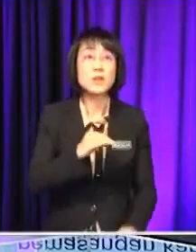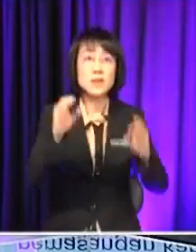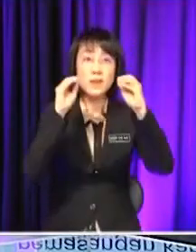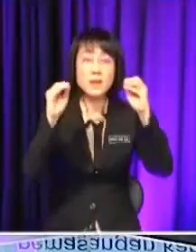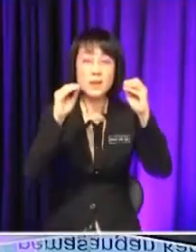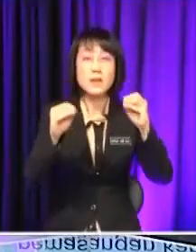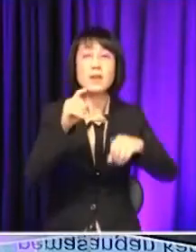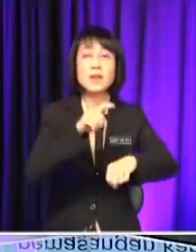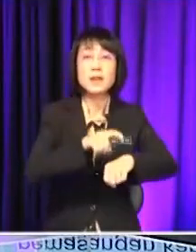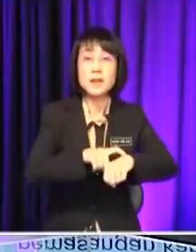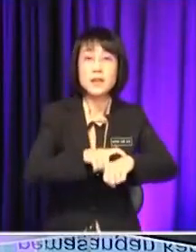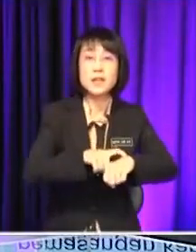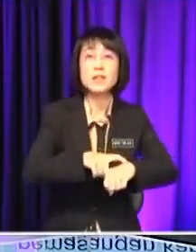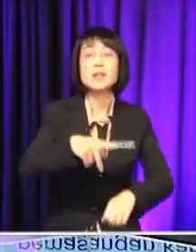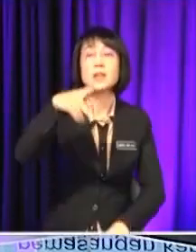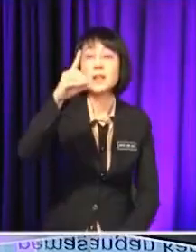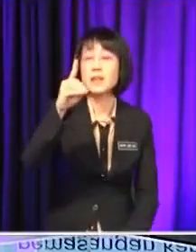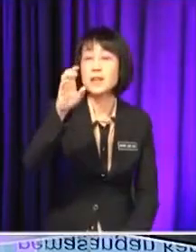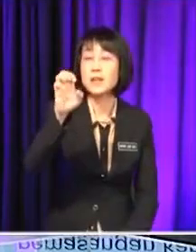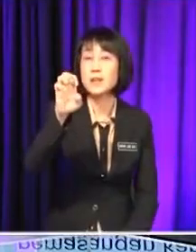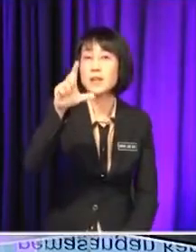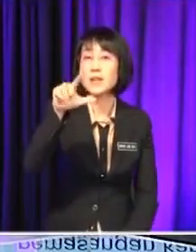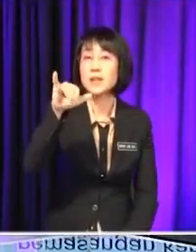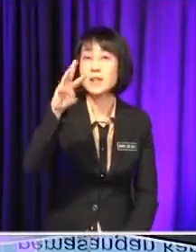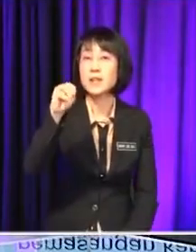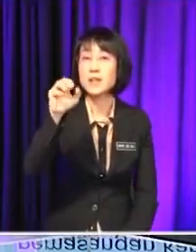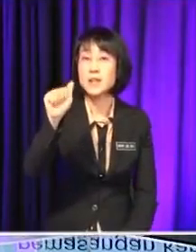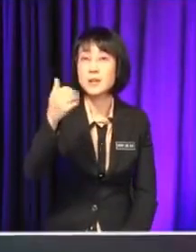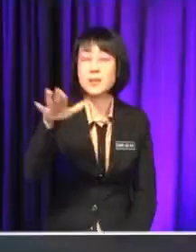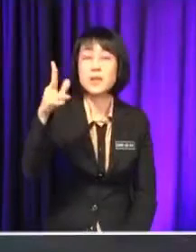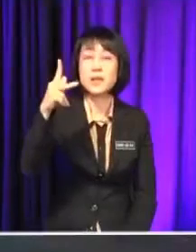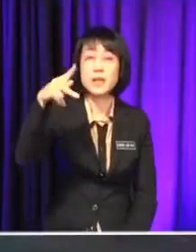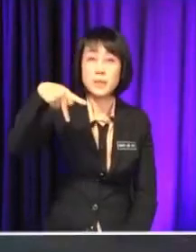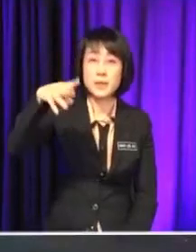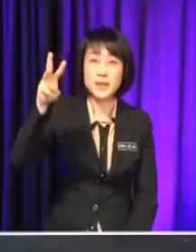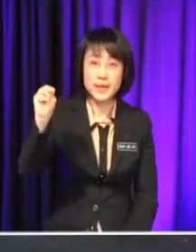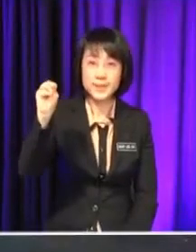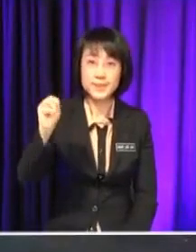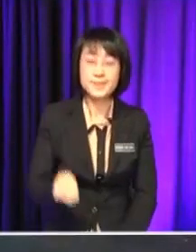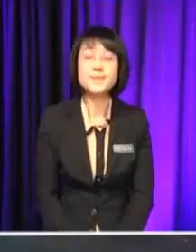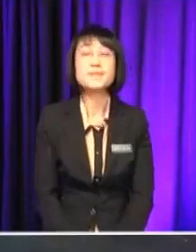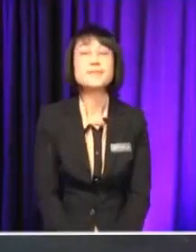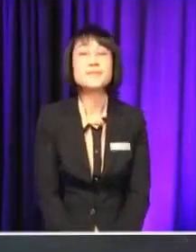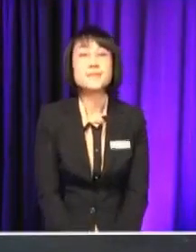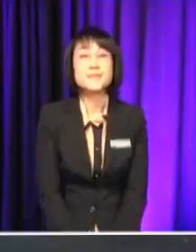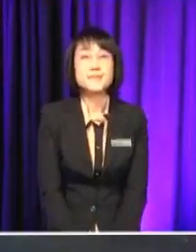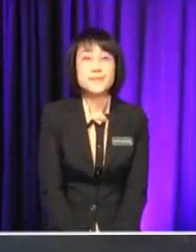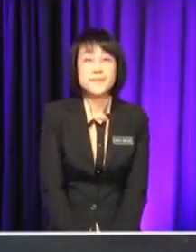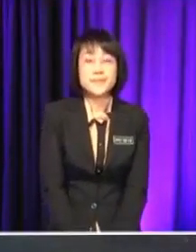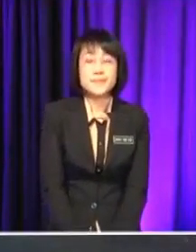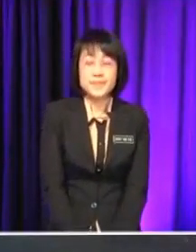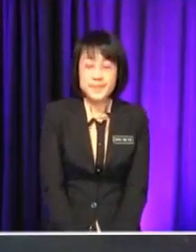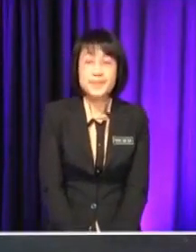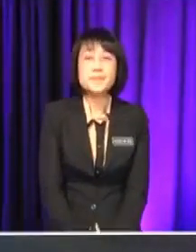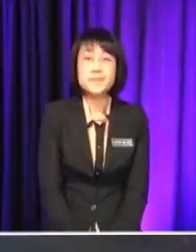planta delima KPM gitulah boleh rekening anda sudah terus ke sana sama-sama